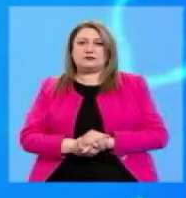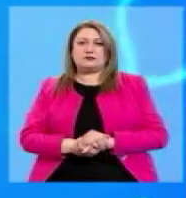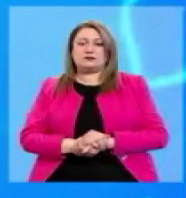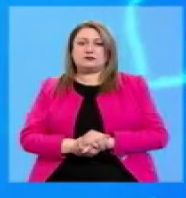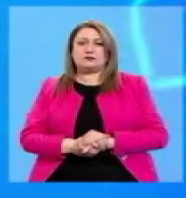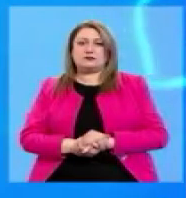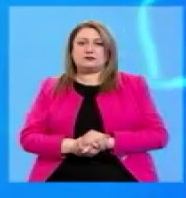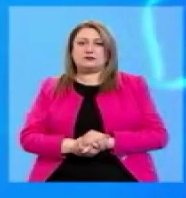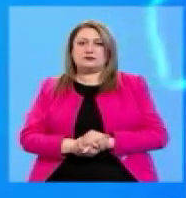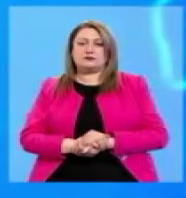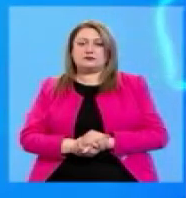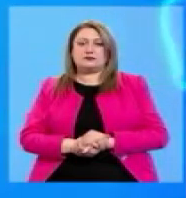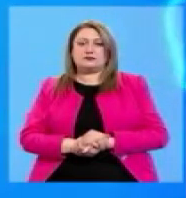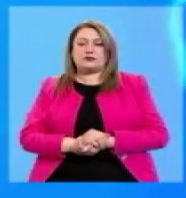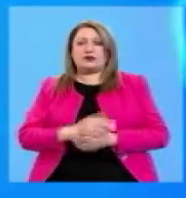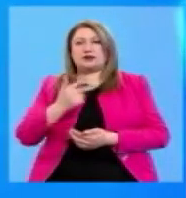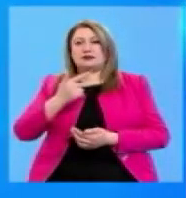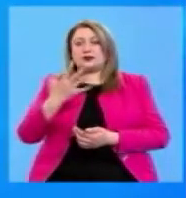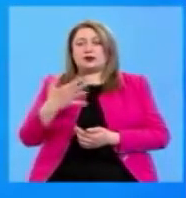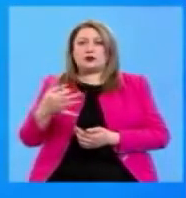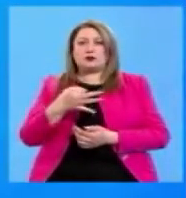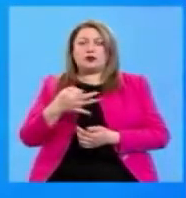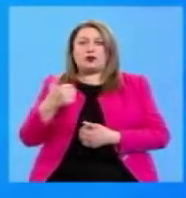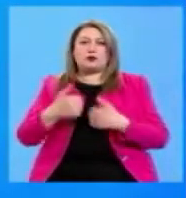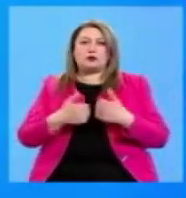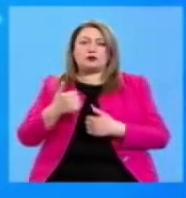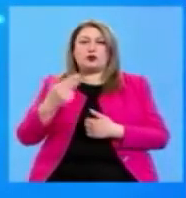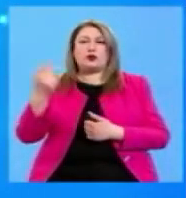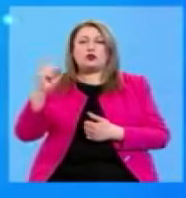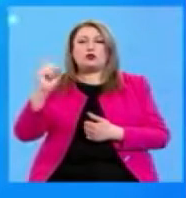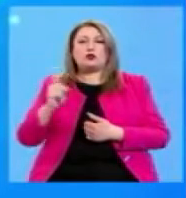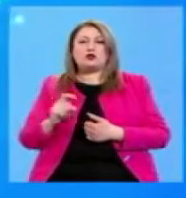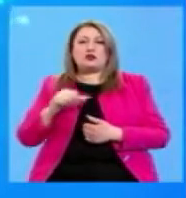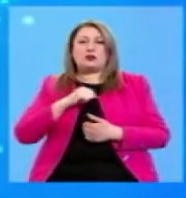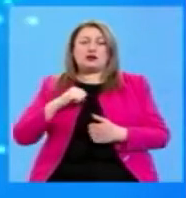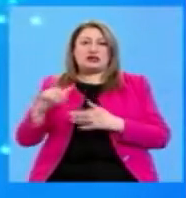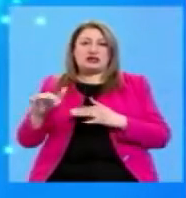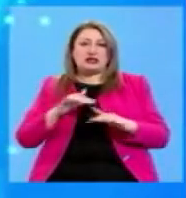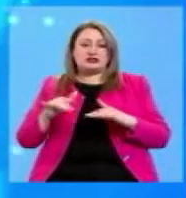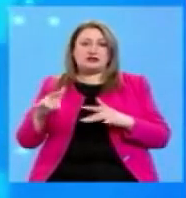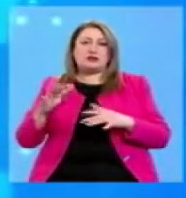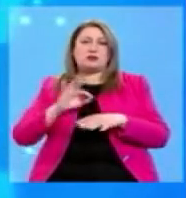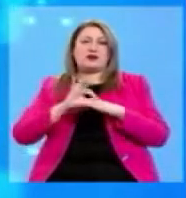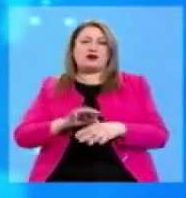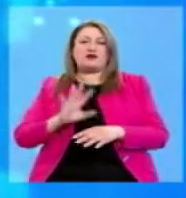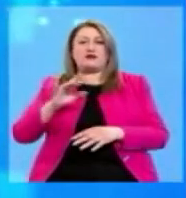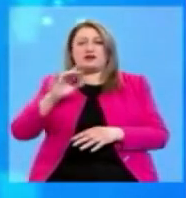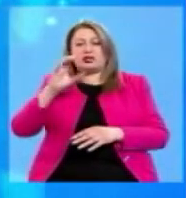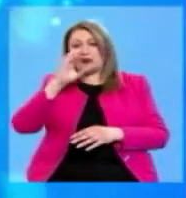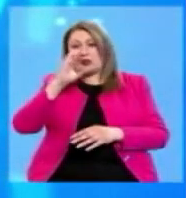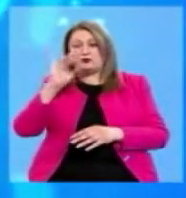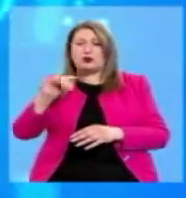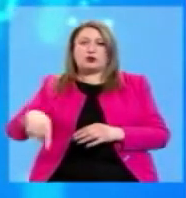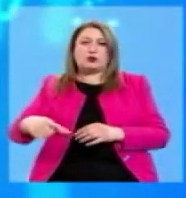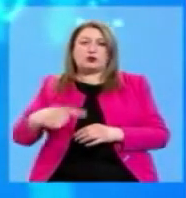Ел іші өнер кеніші. Аудандарды аралап келе жатқан өнеріміз саған Қазақстан атты 35-ші облысты көркем өнерпаздар байқауы Лисаков